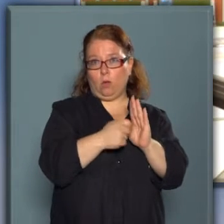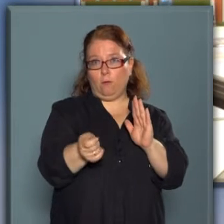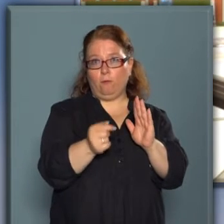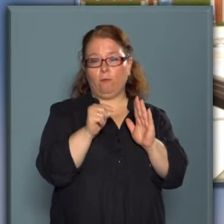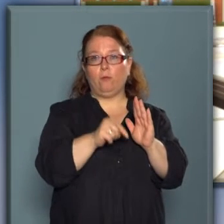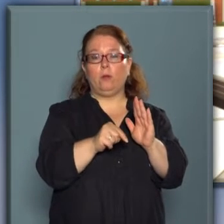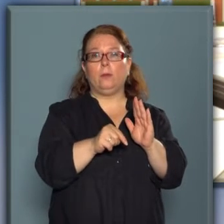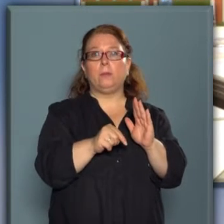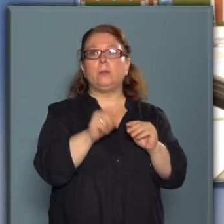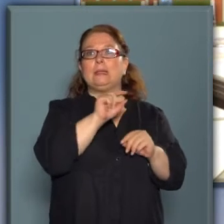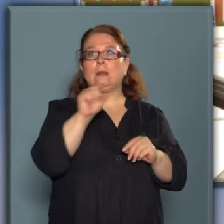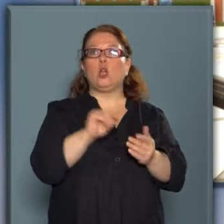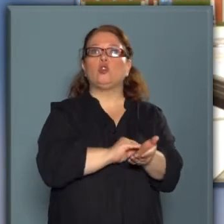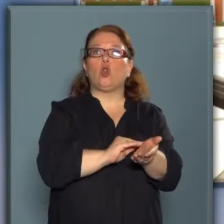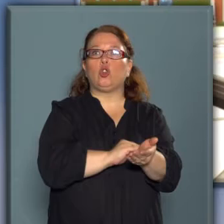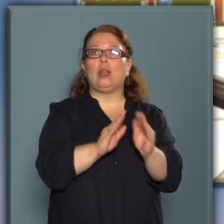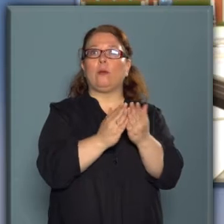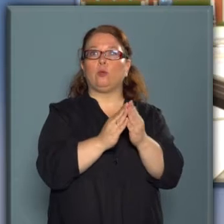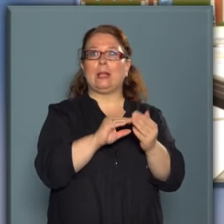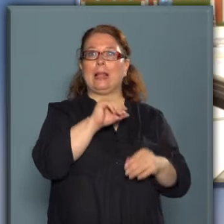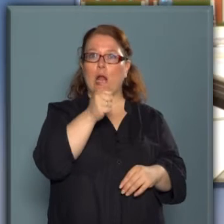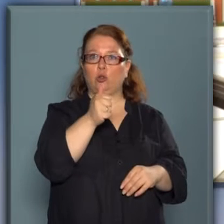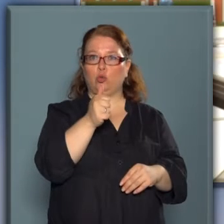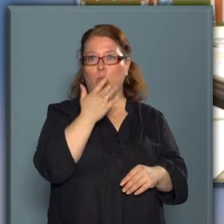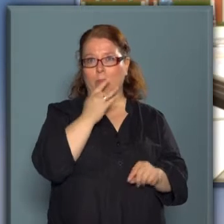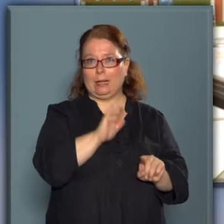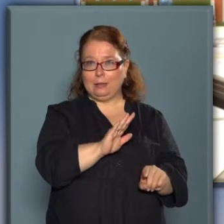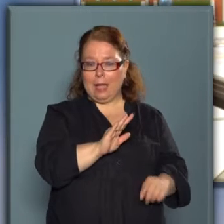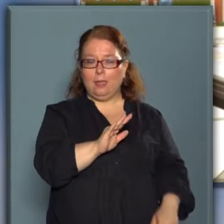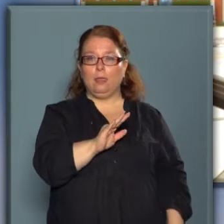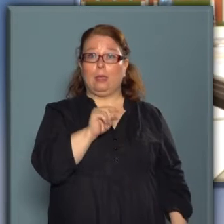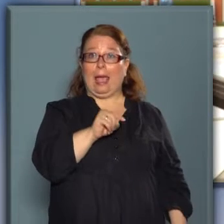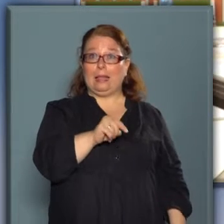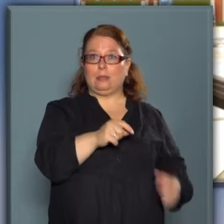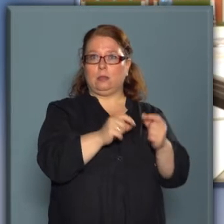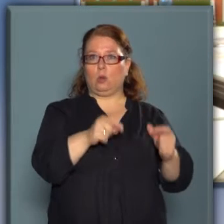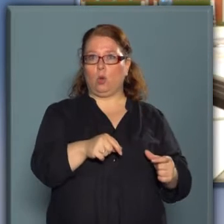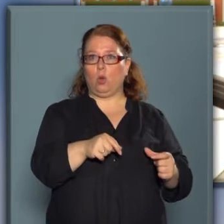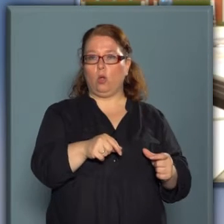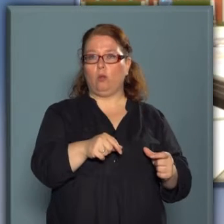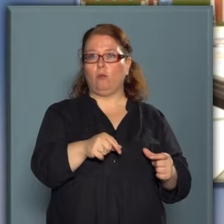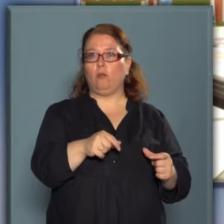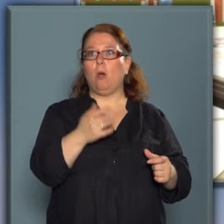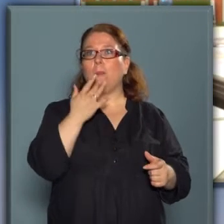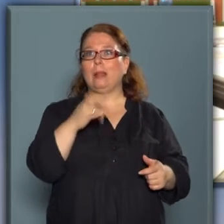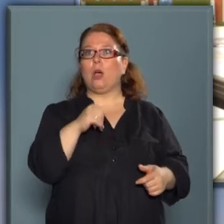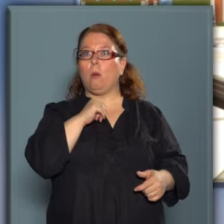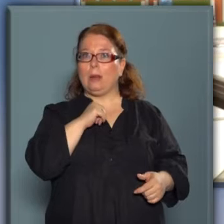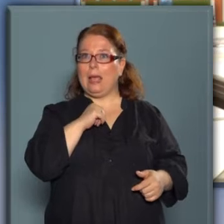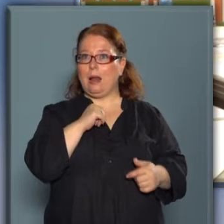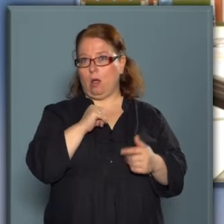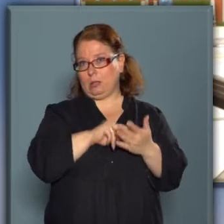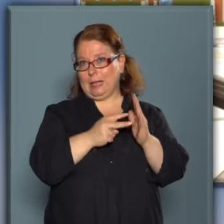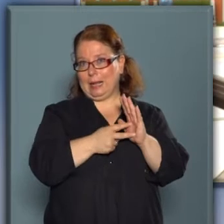akkor adták ki a Soroksári füzetek első példányát. Ezt a könyvet a Pél Gabriella